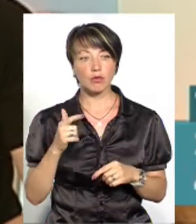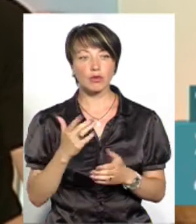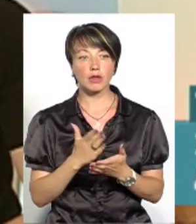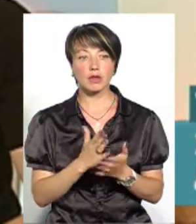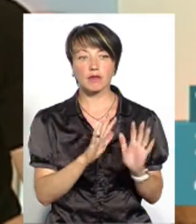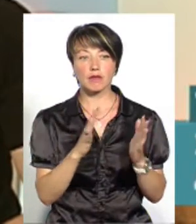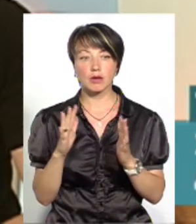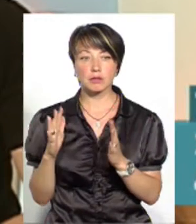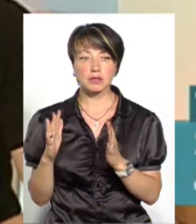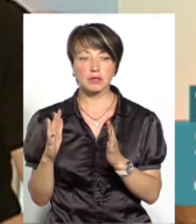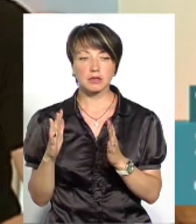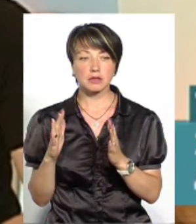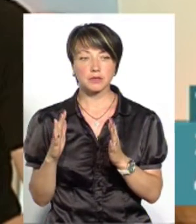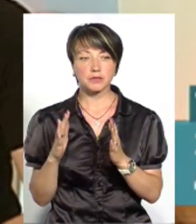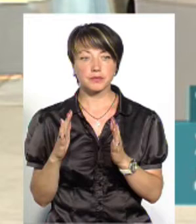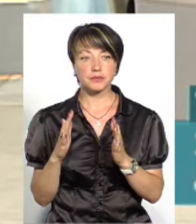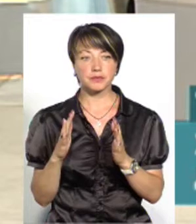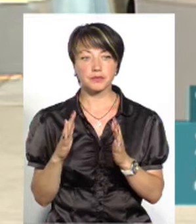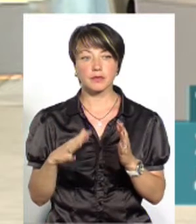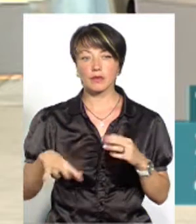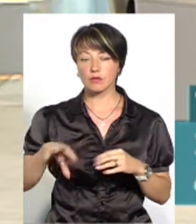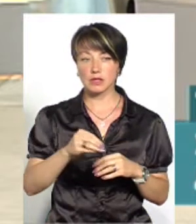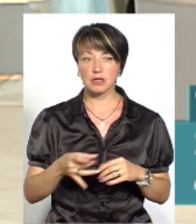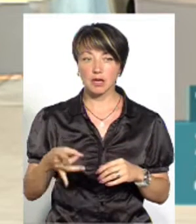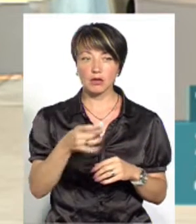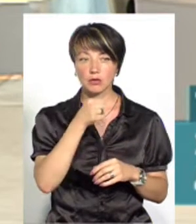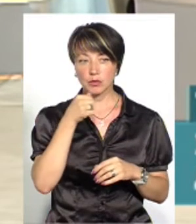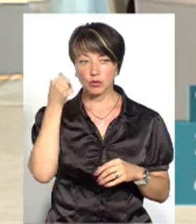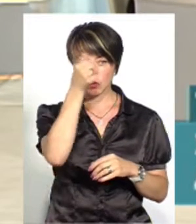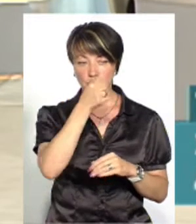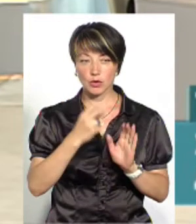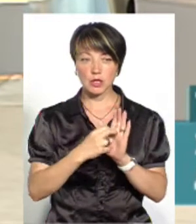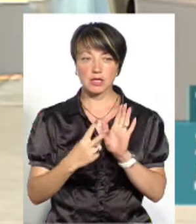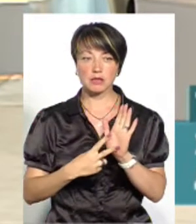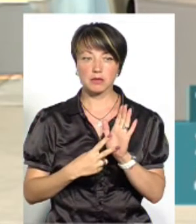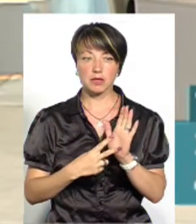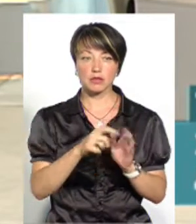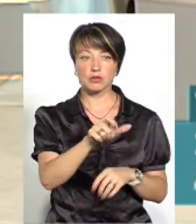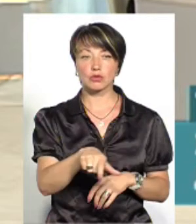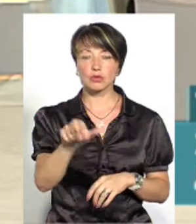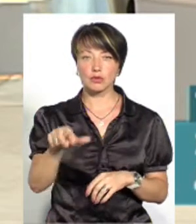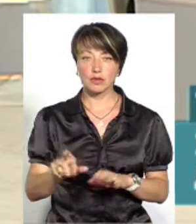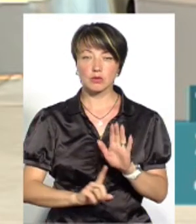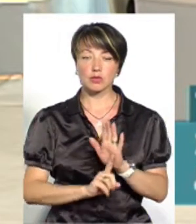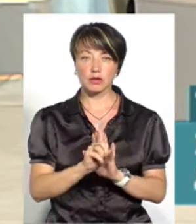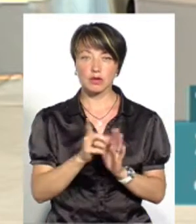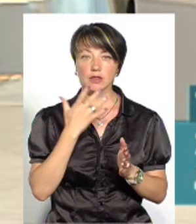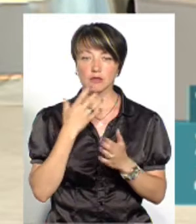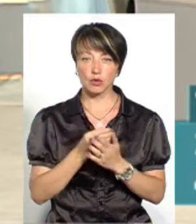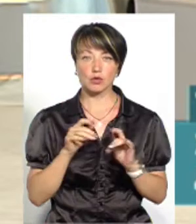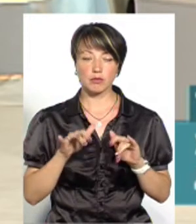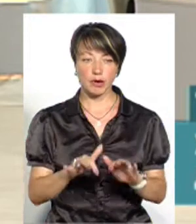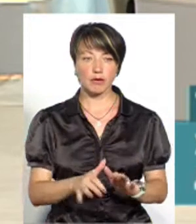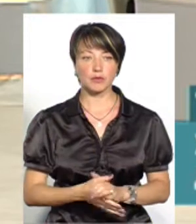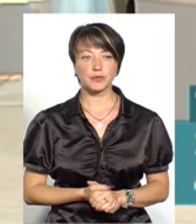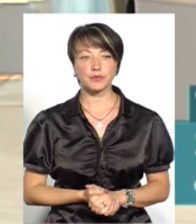Є випадки майже у всіх районах. В минулому році також 17 чоловік започаткували і успішно проводять